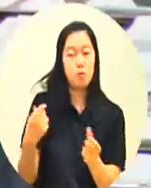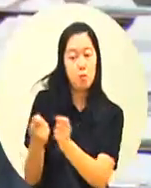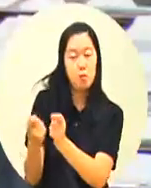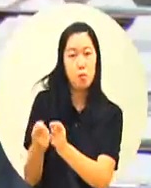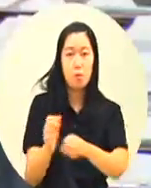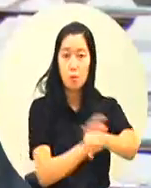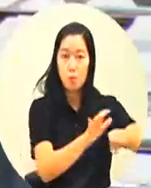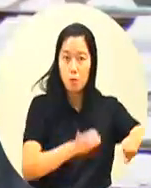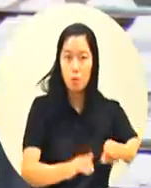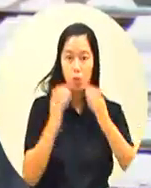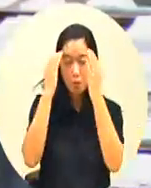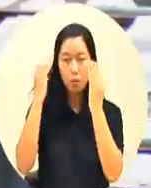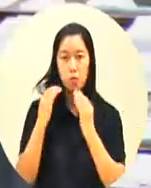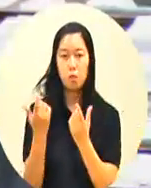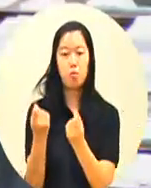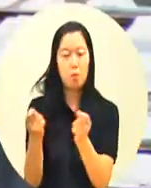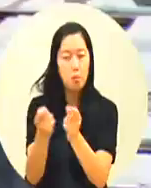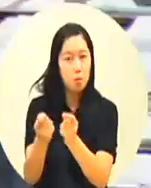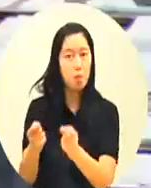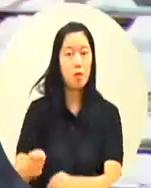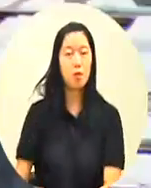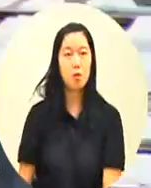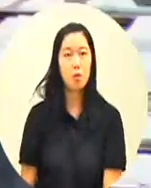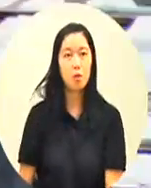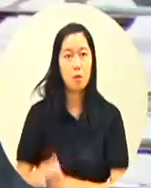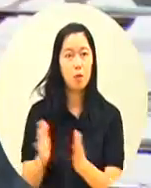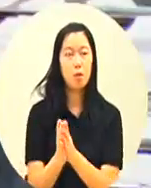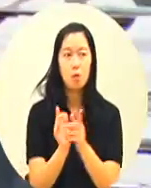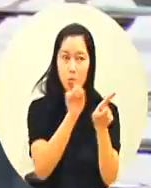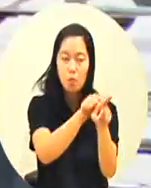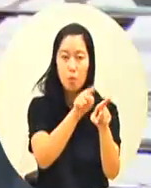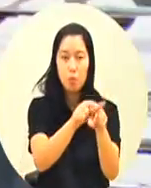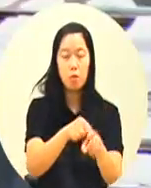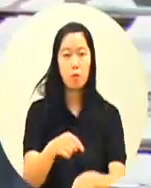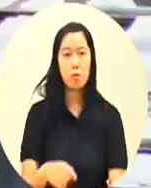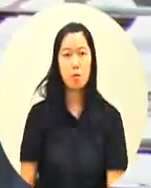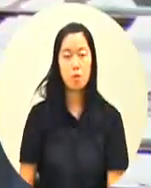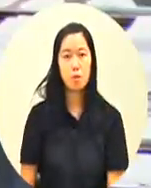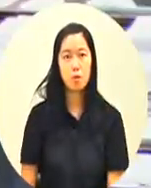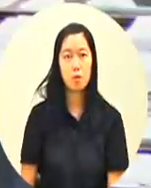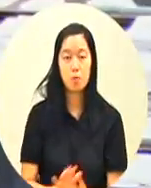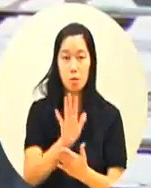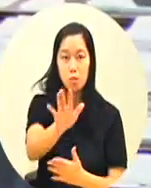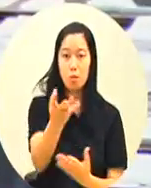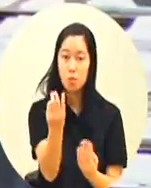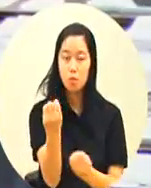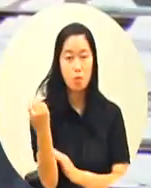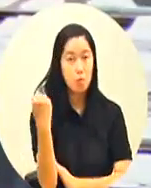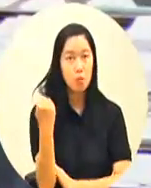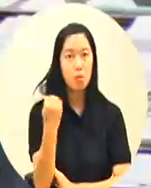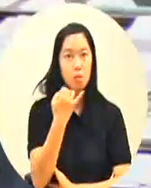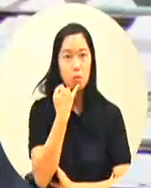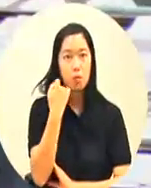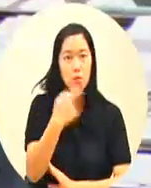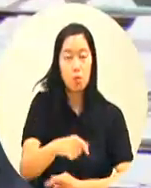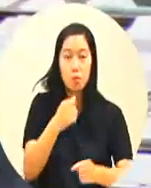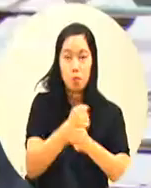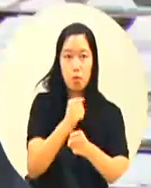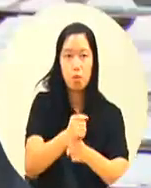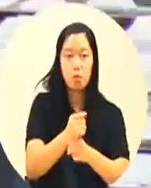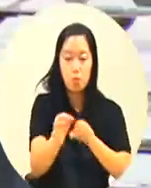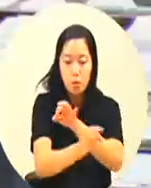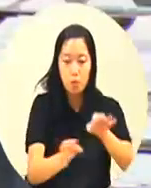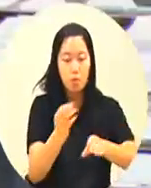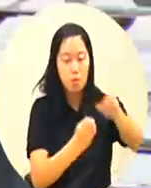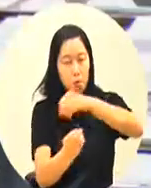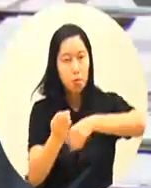营男子都在旁边，其实都会以那个做基准，将来是不是你们有多少努力去做这样的循环经济，或